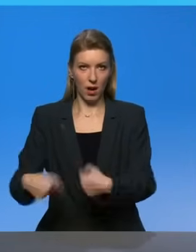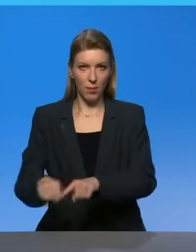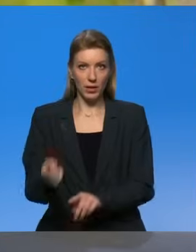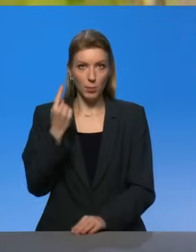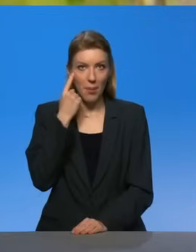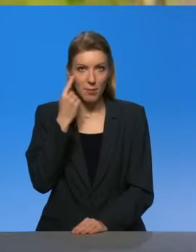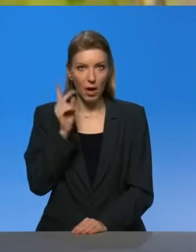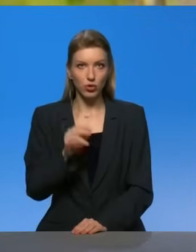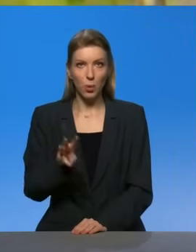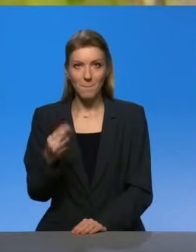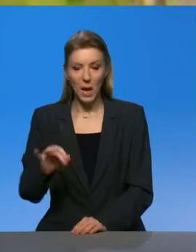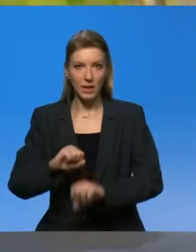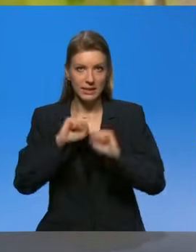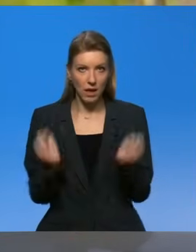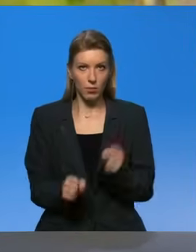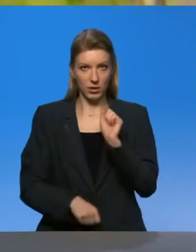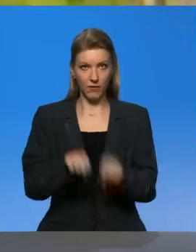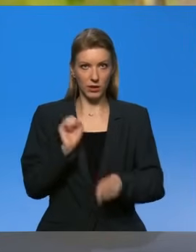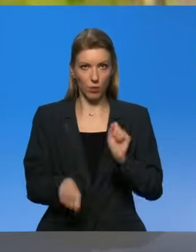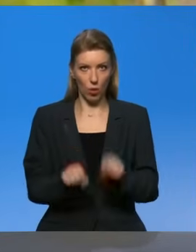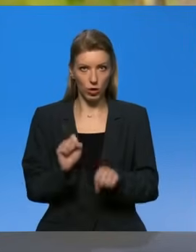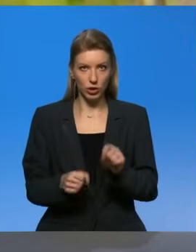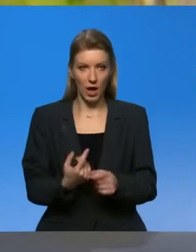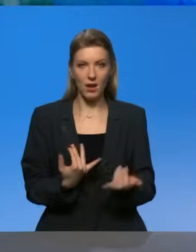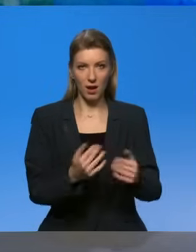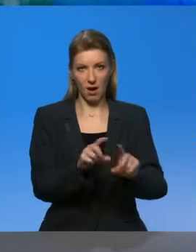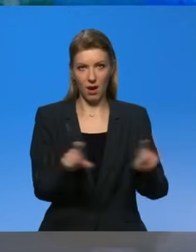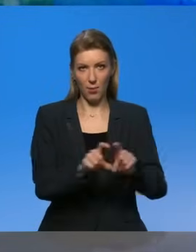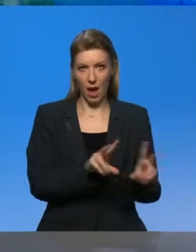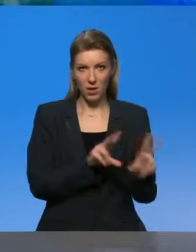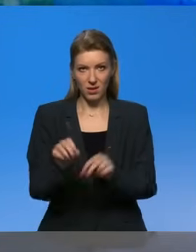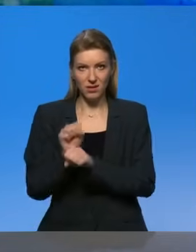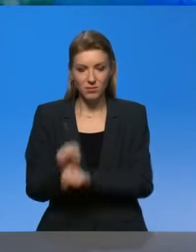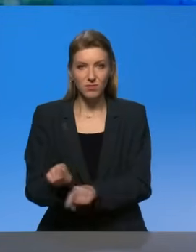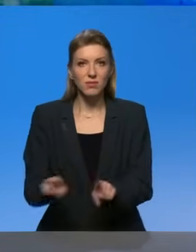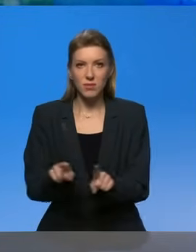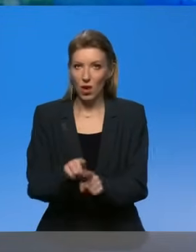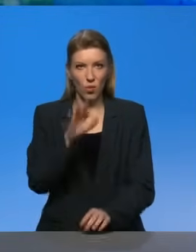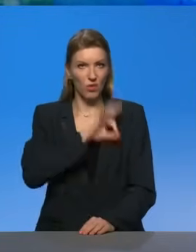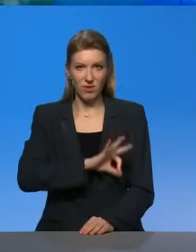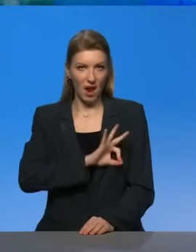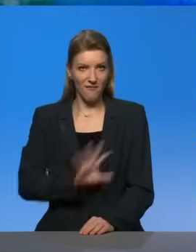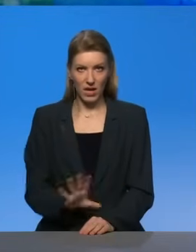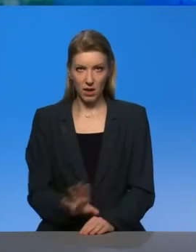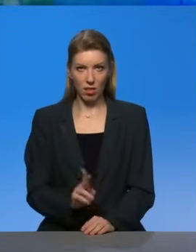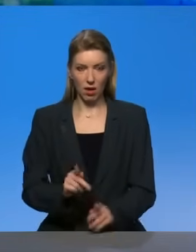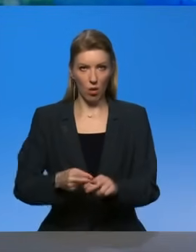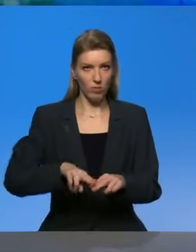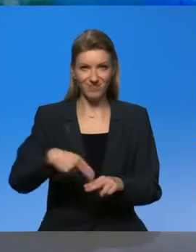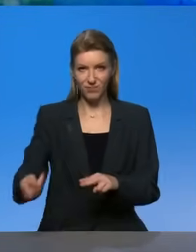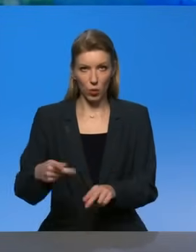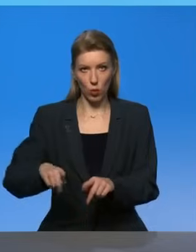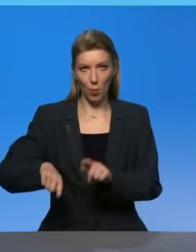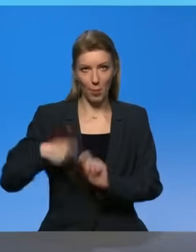спокойно. А это значит, страховщикам невыгодно с таким количеством людей работать, да, и возмещать такие убытки. Они могут просто